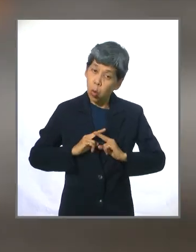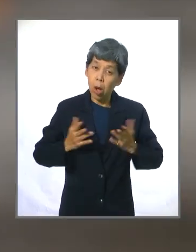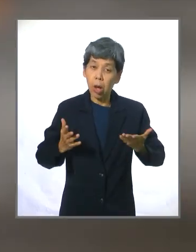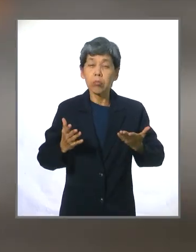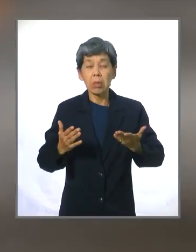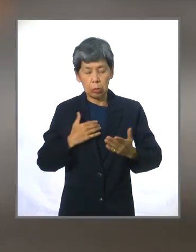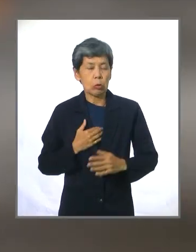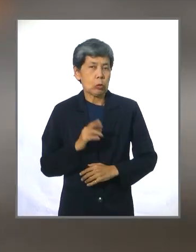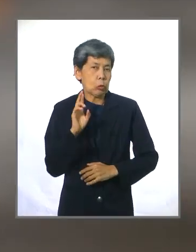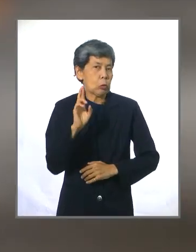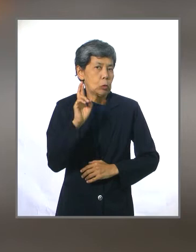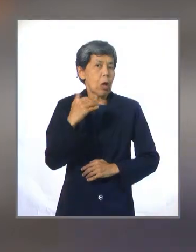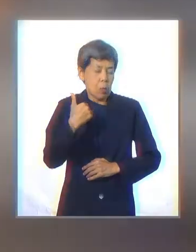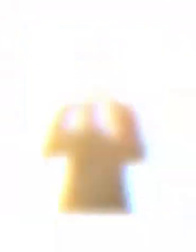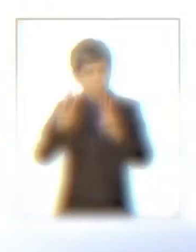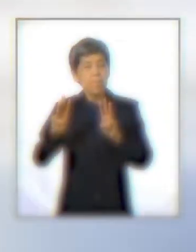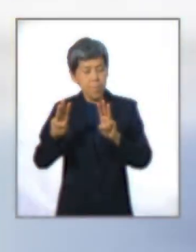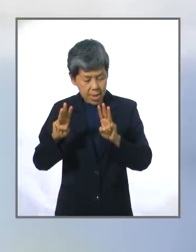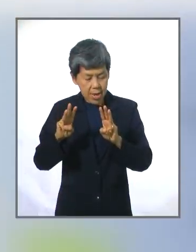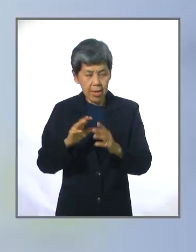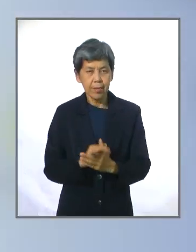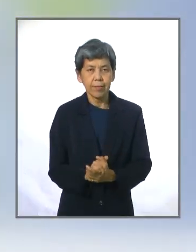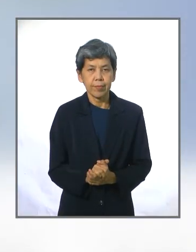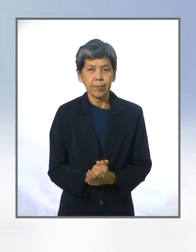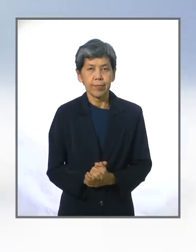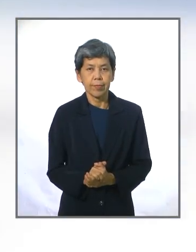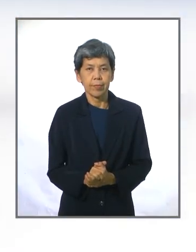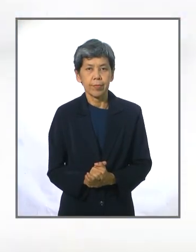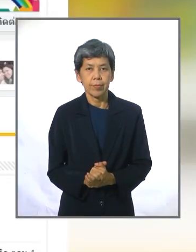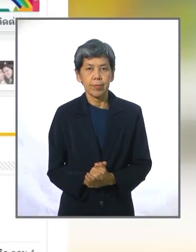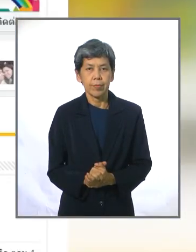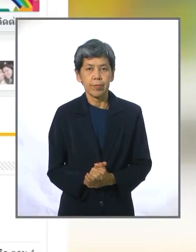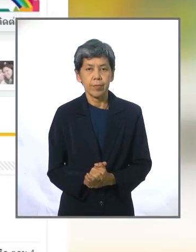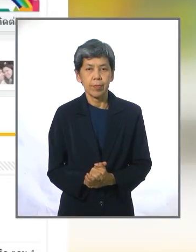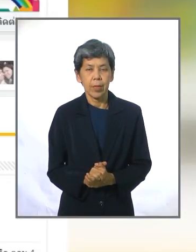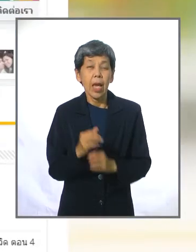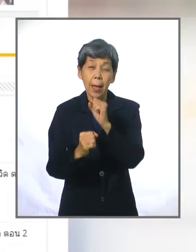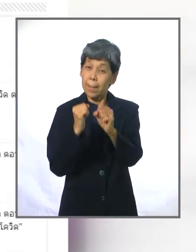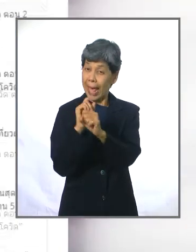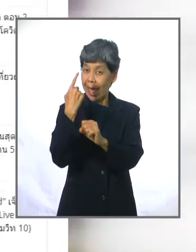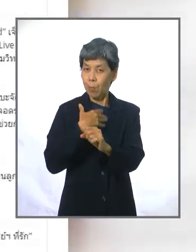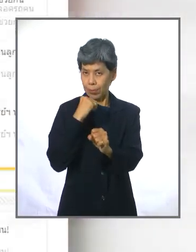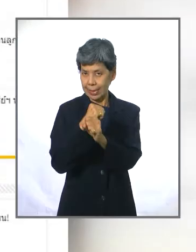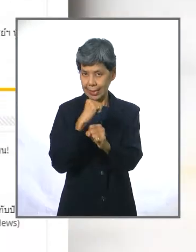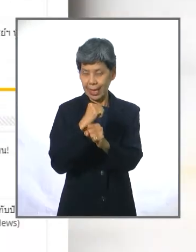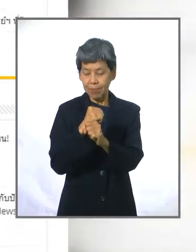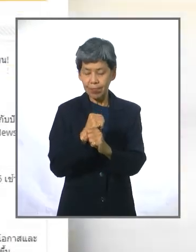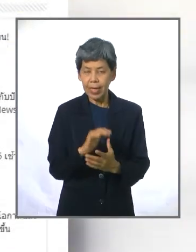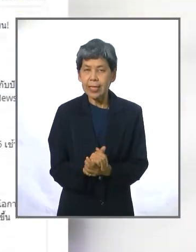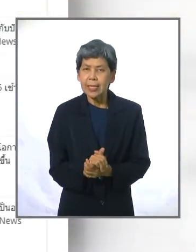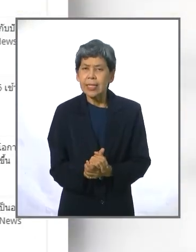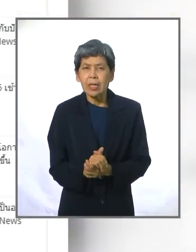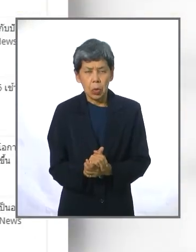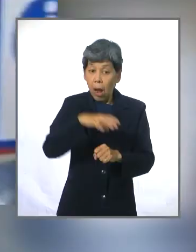และความพิการโดยรายการนี้จะนำเสนอสาระอย่างบันเทิงและสร้างสรรค์ผ่าน